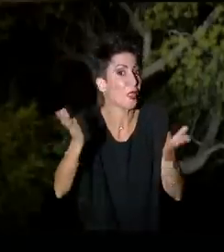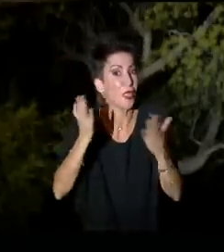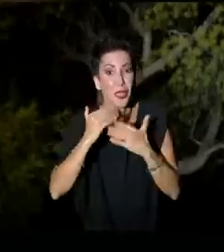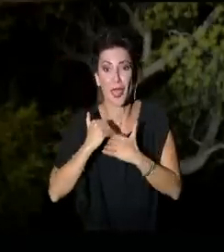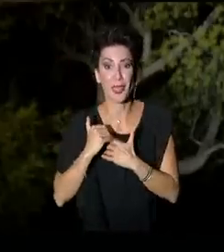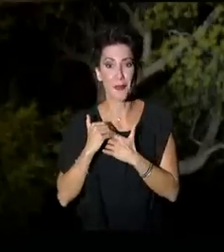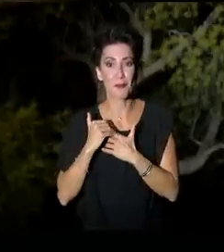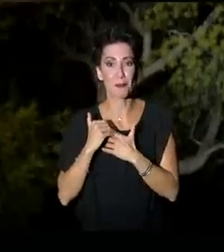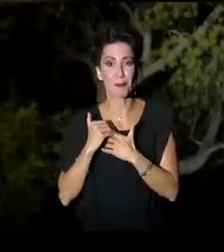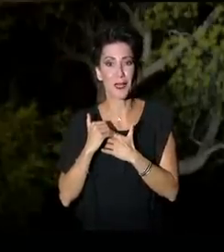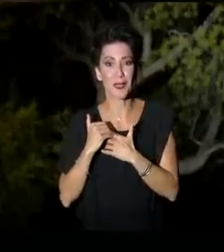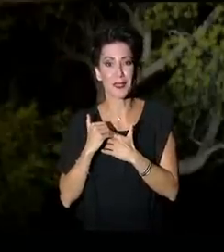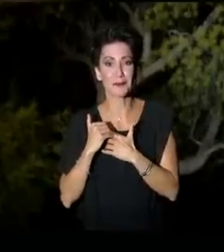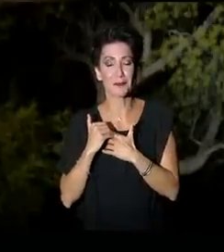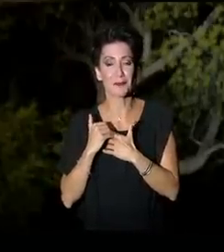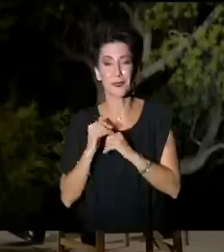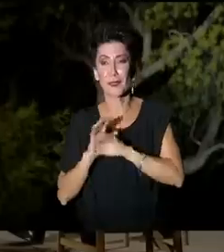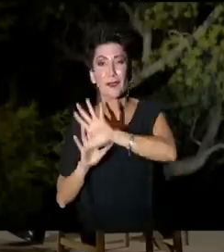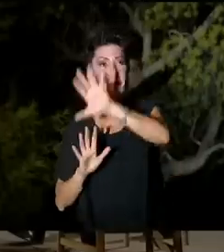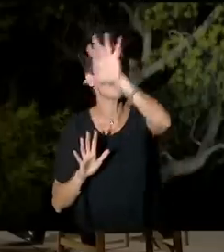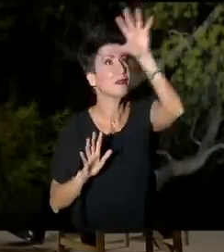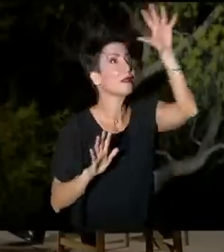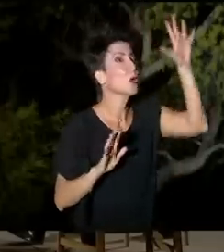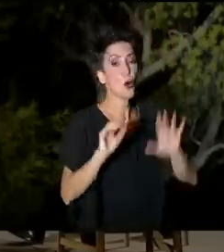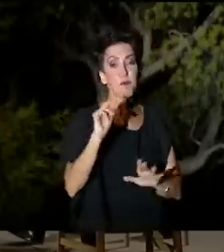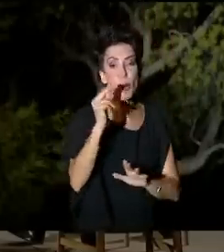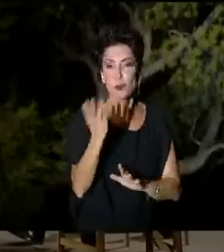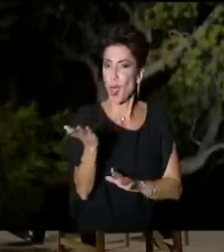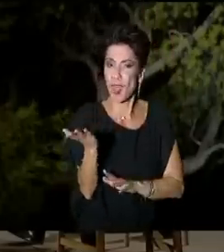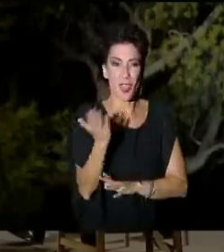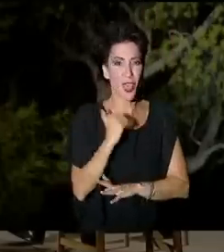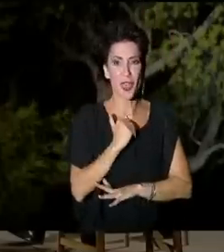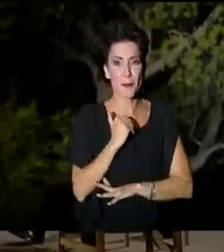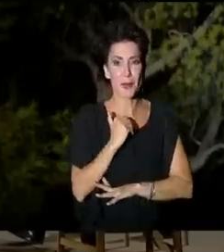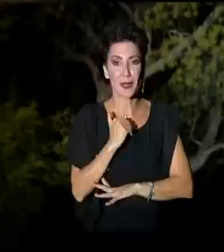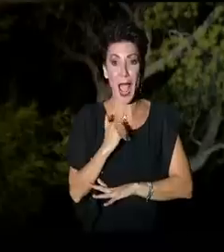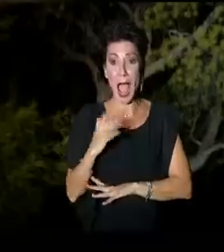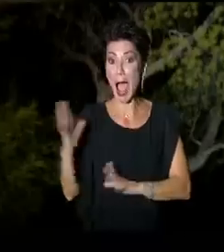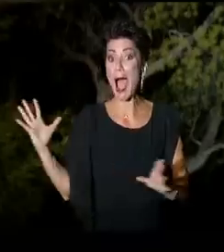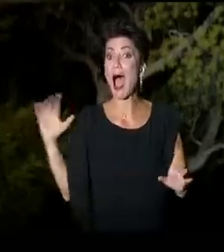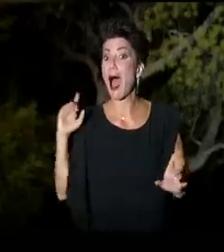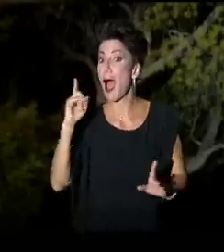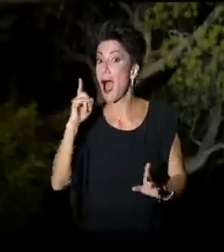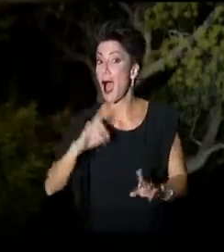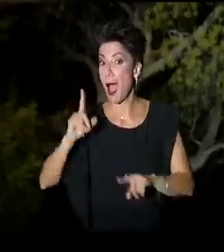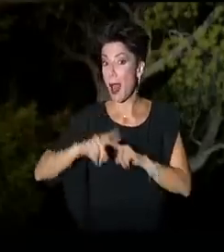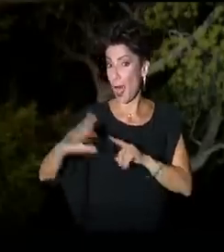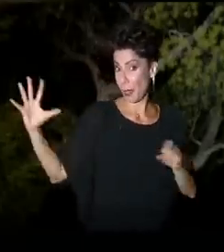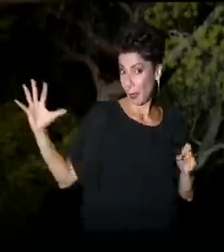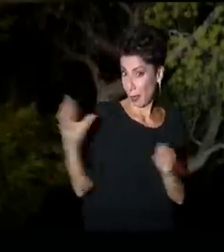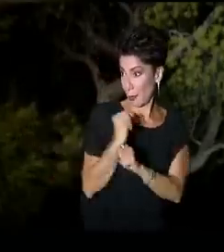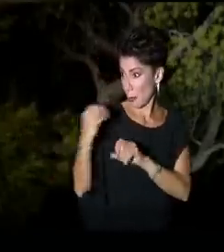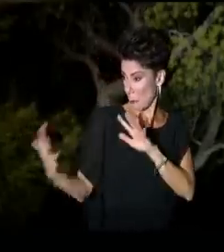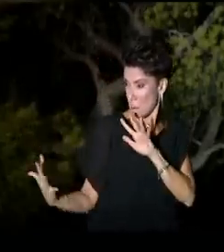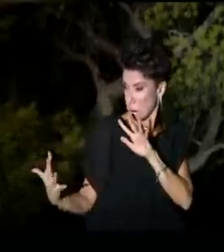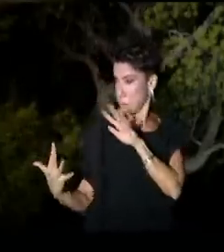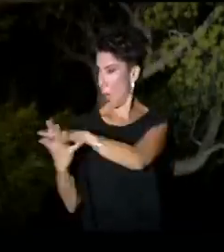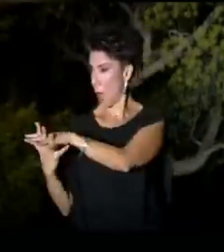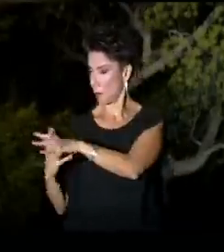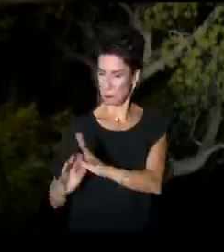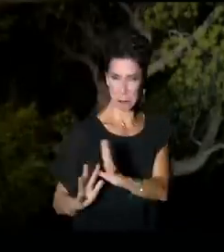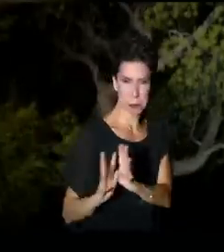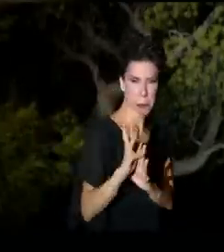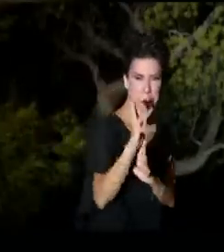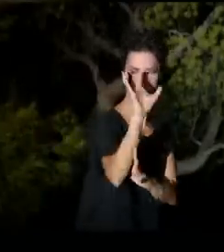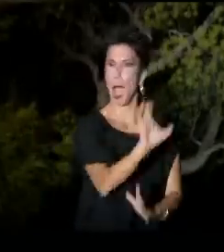δικαίου και τον δυτικό πολιτισμό. Η Ευρώπη που αργότερα ξεπέρασε και το σκοτάδι